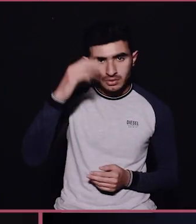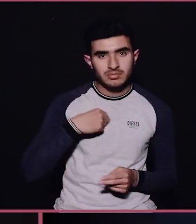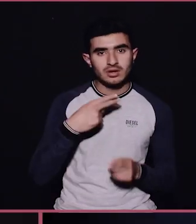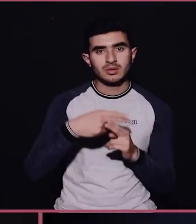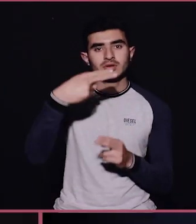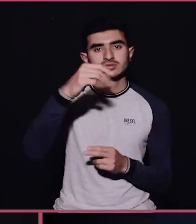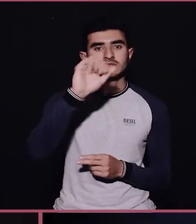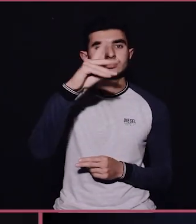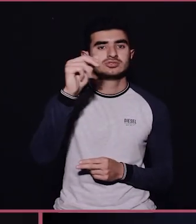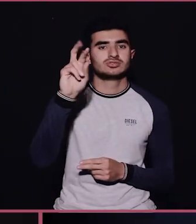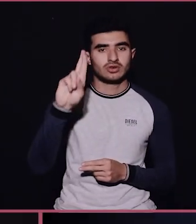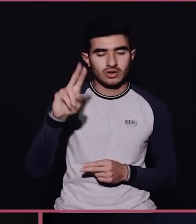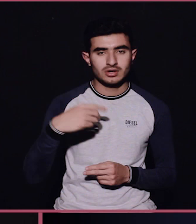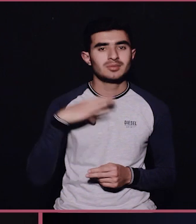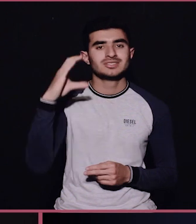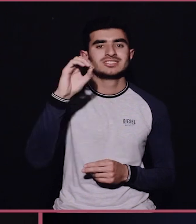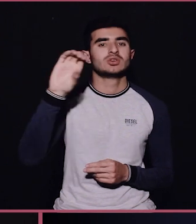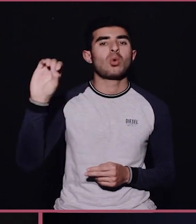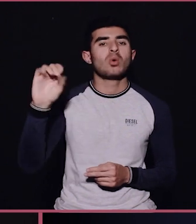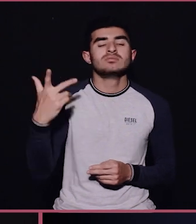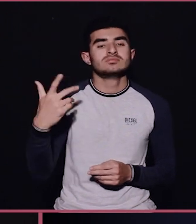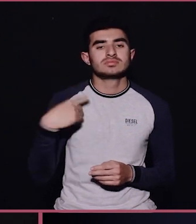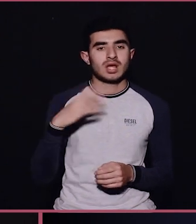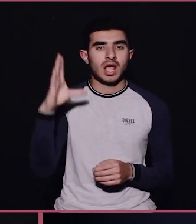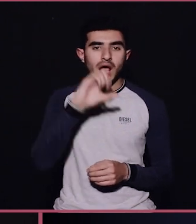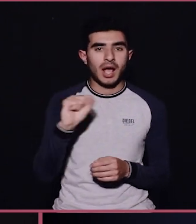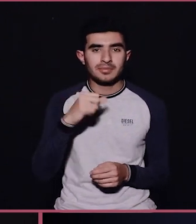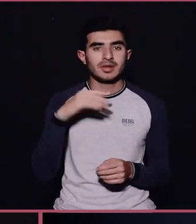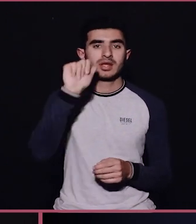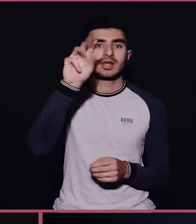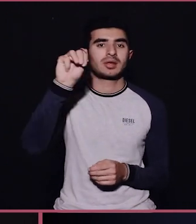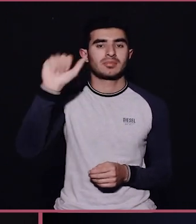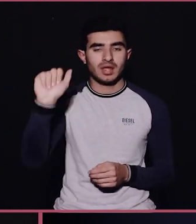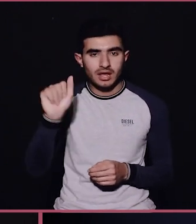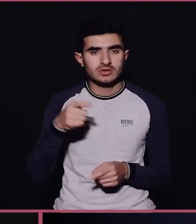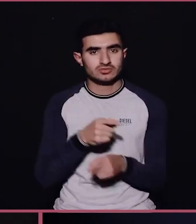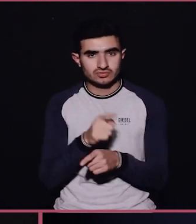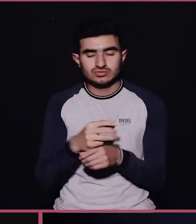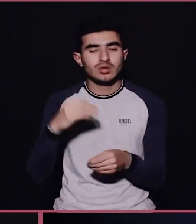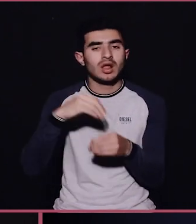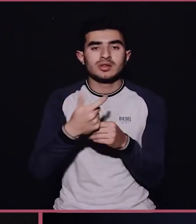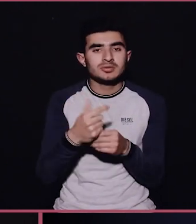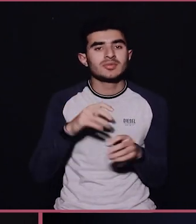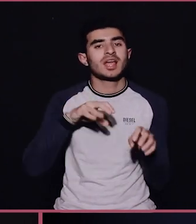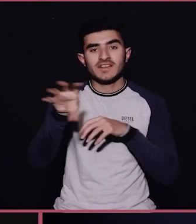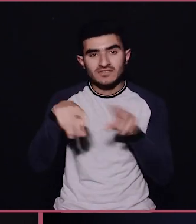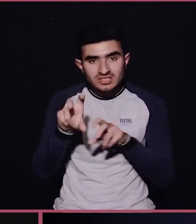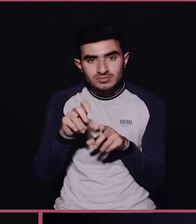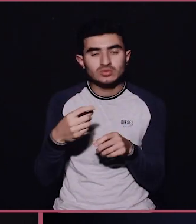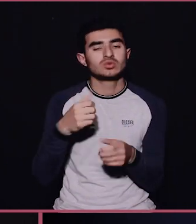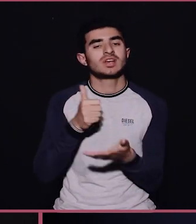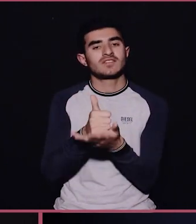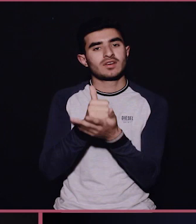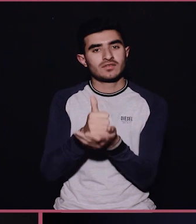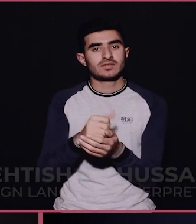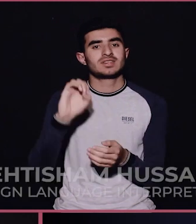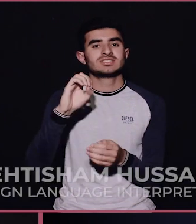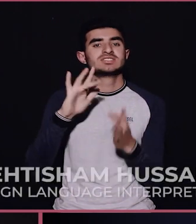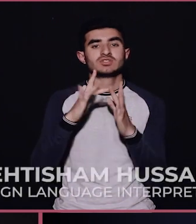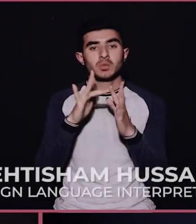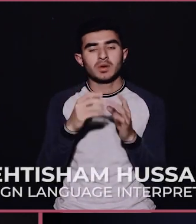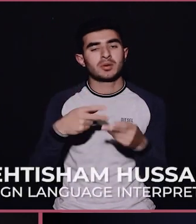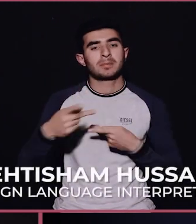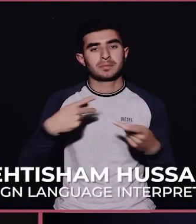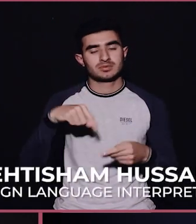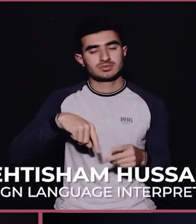السلام علیکم. My name is Haider Naeem and I am the co-founder and CEO of AMA Consultants, which is a services and investments firm operating within the e-commerce industry